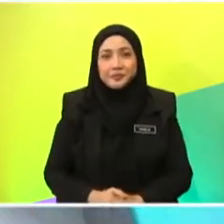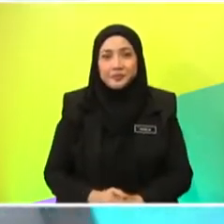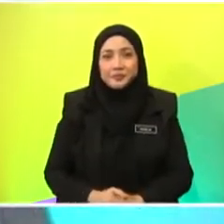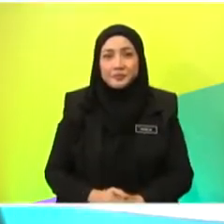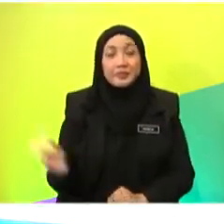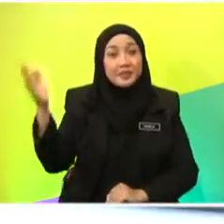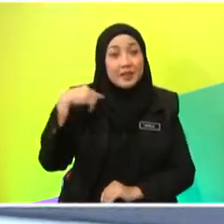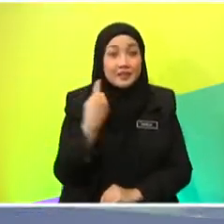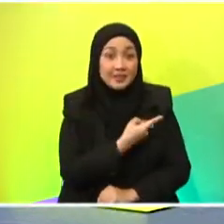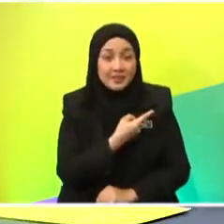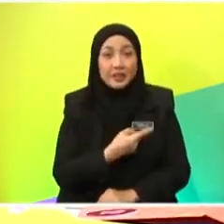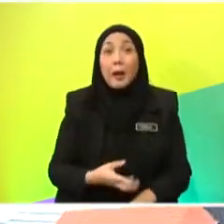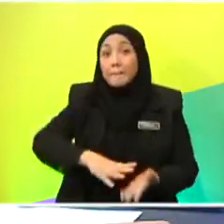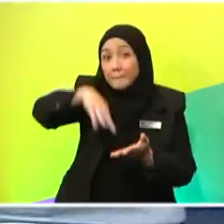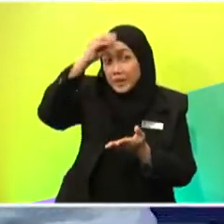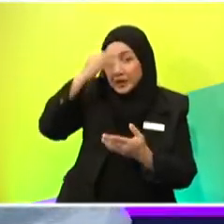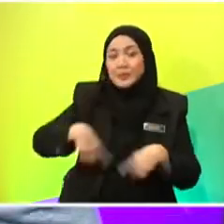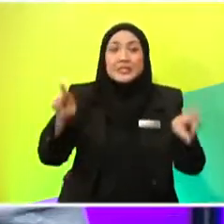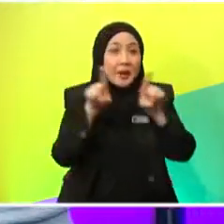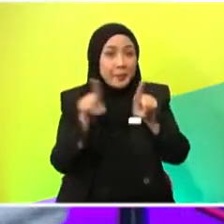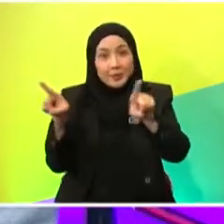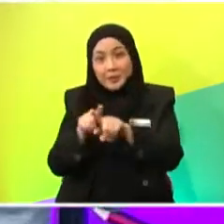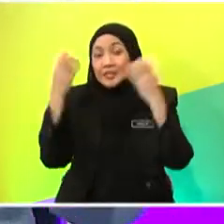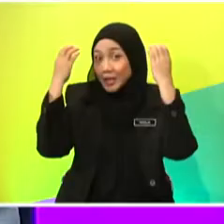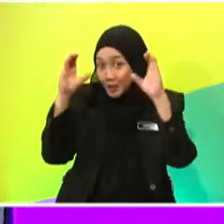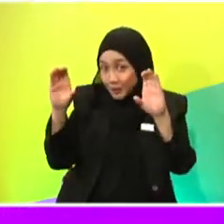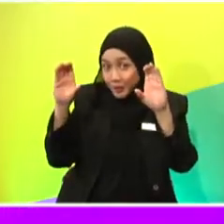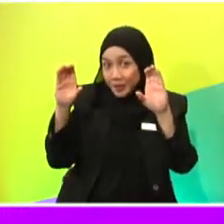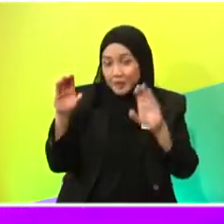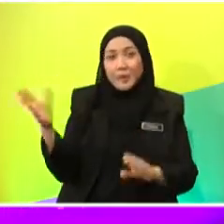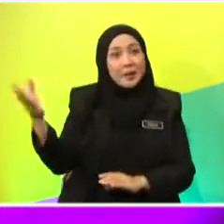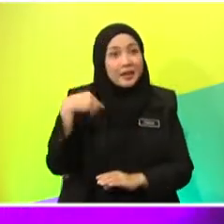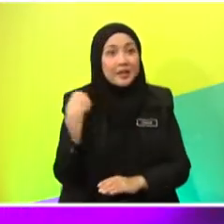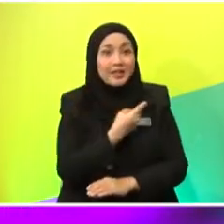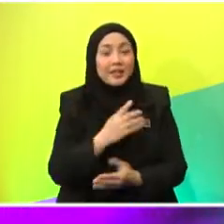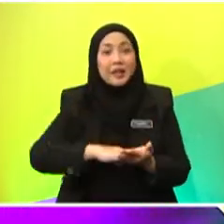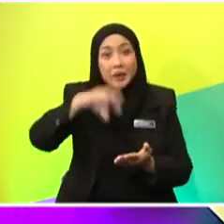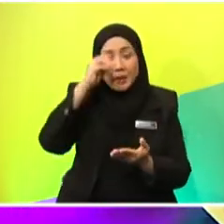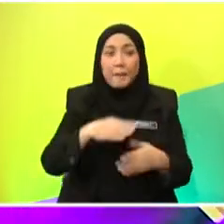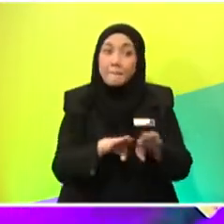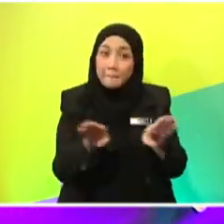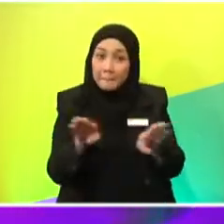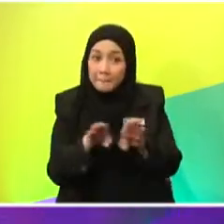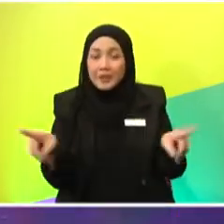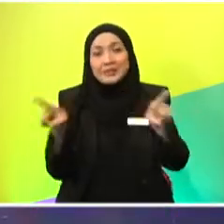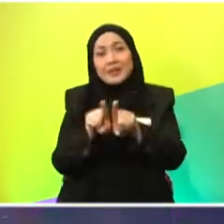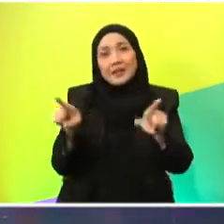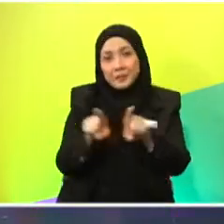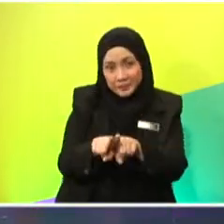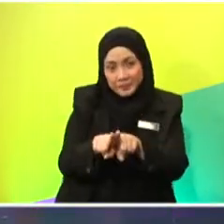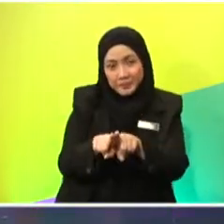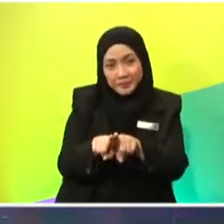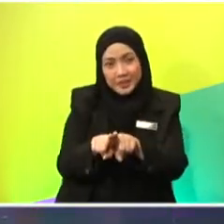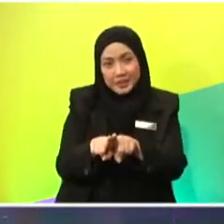Mari kita belajar bersama Cikgu Mari kita membandingkan bersama-sama